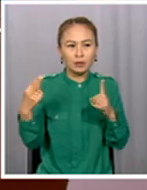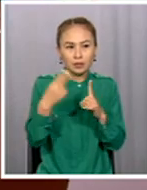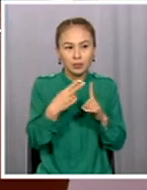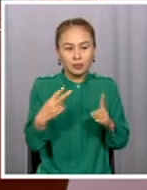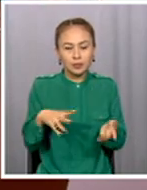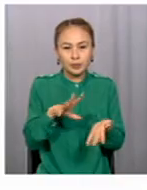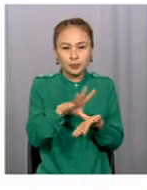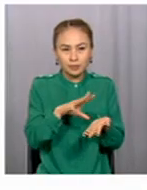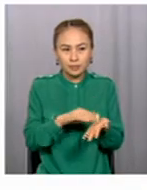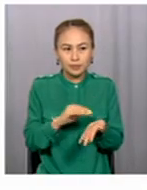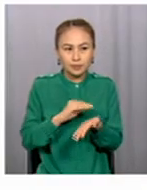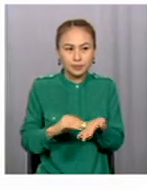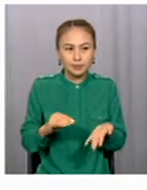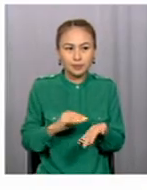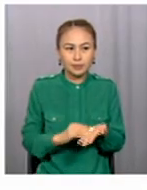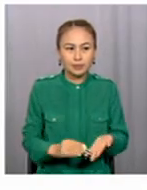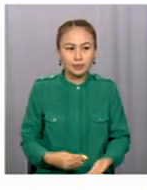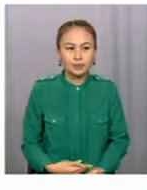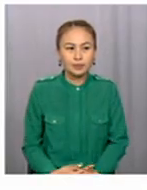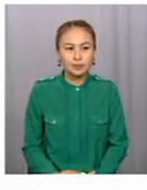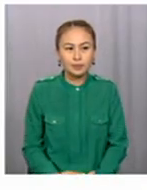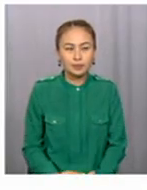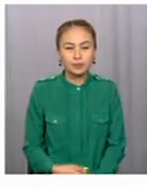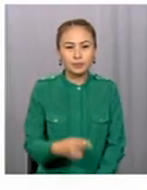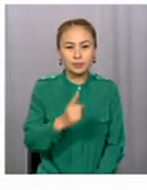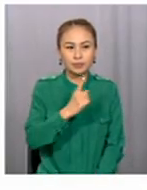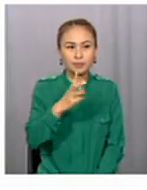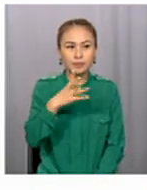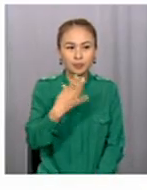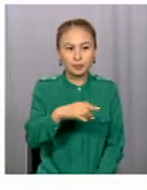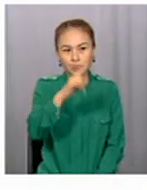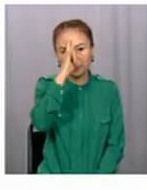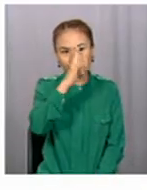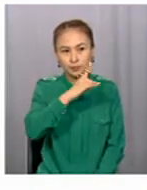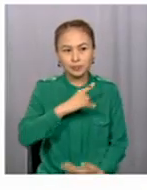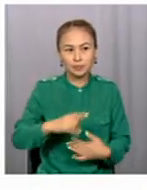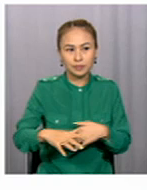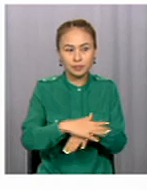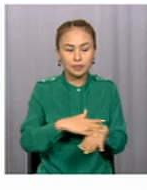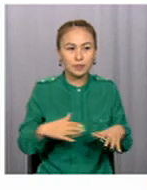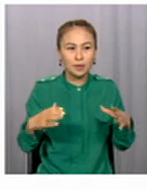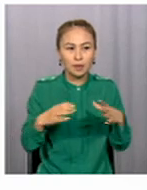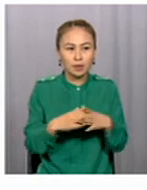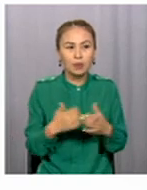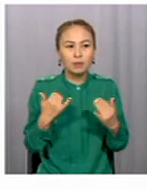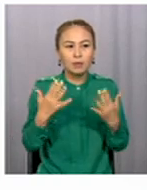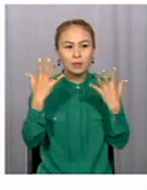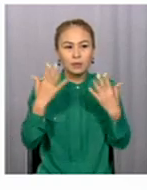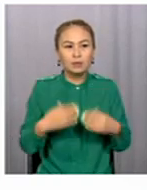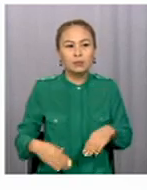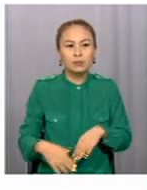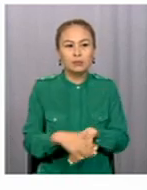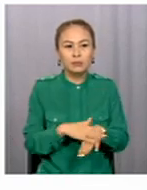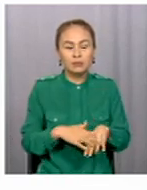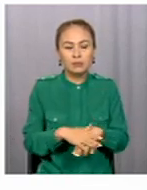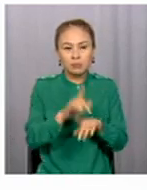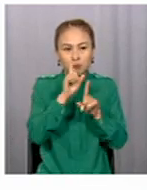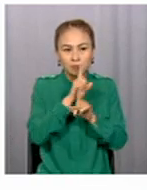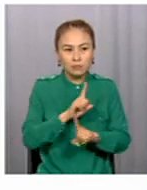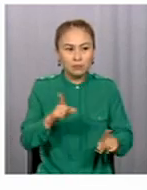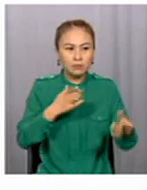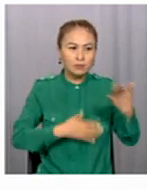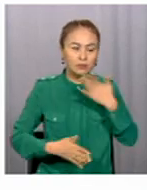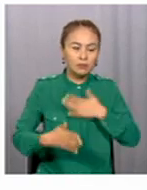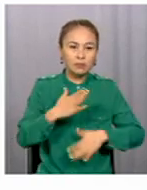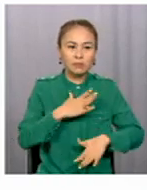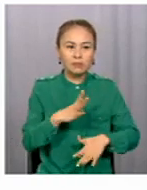көшіріп жазыңдар. 1 мамыр Қазақстан халқының бірлігі күні. Бұл күнді халық